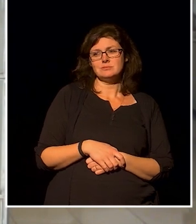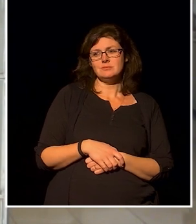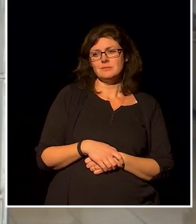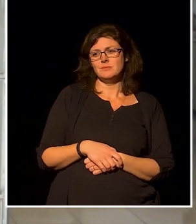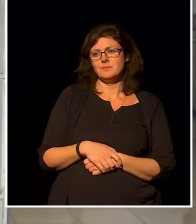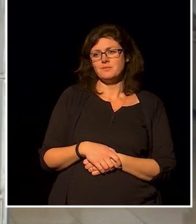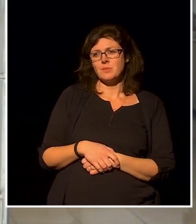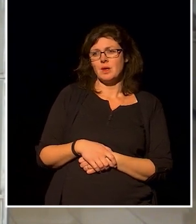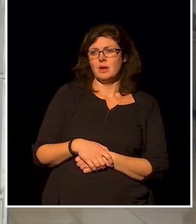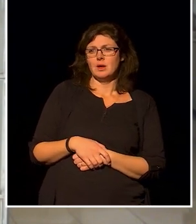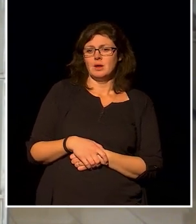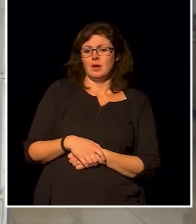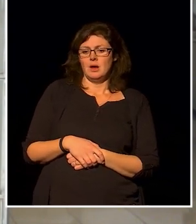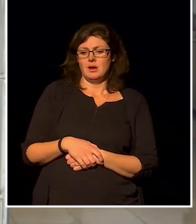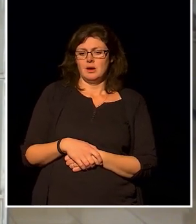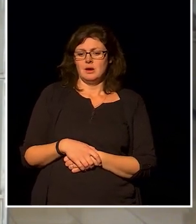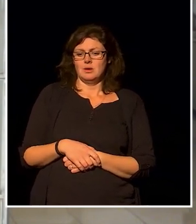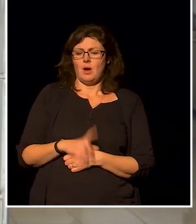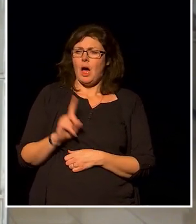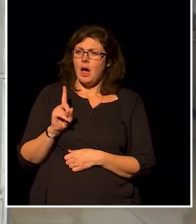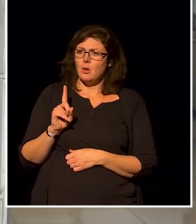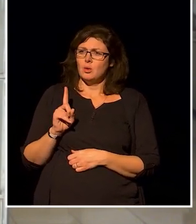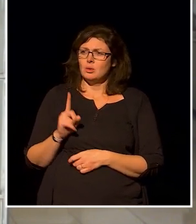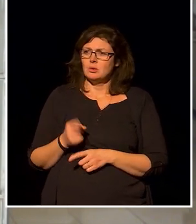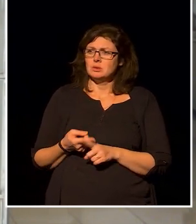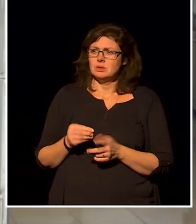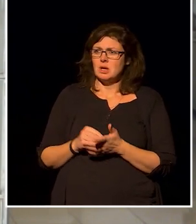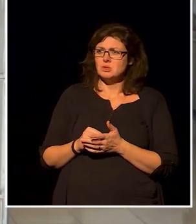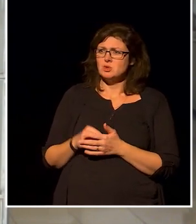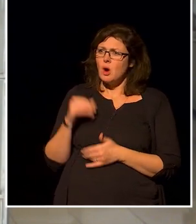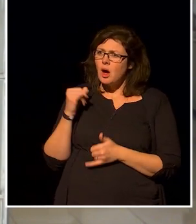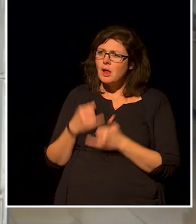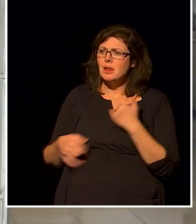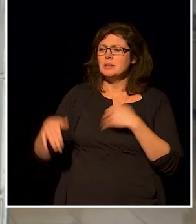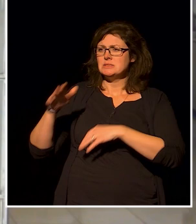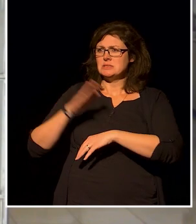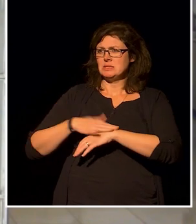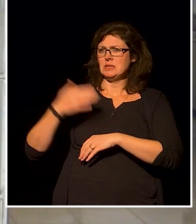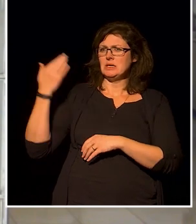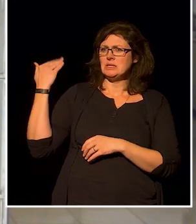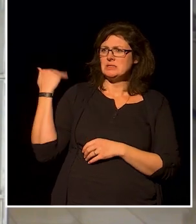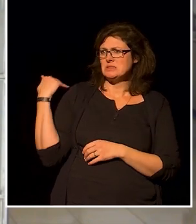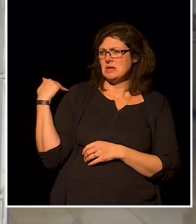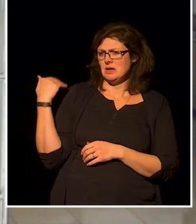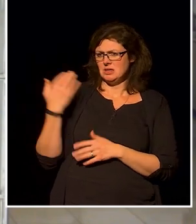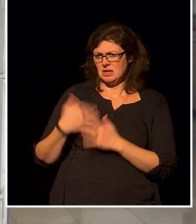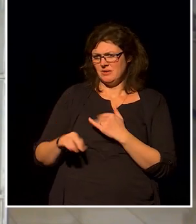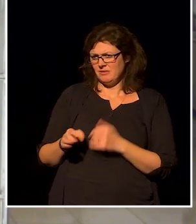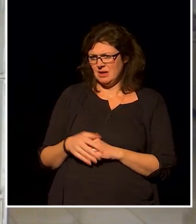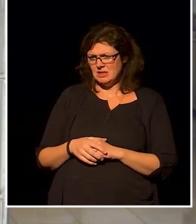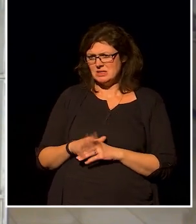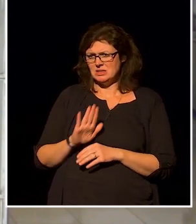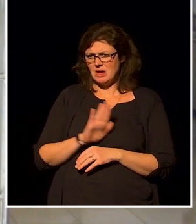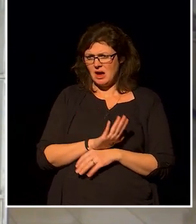Und habe in der letzten Zeit auch so ein bisschen an das Entebbe-Syndrom gedacht, also